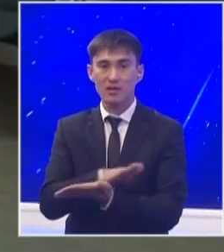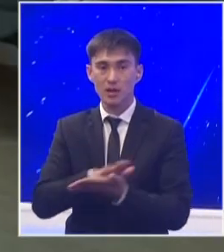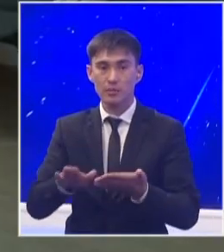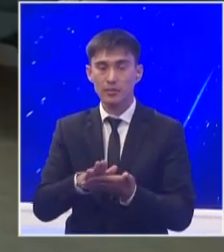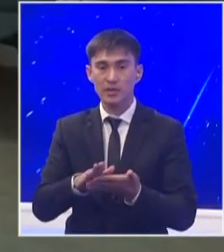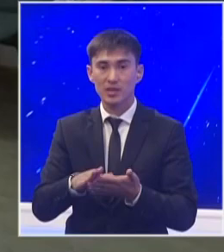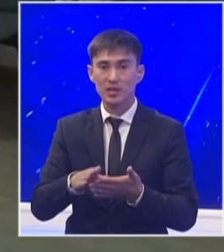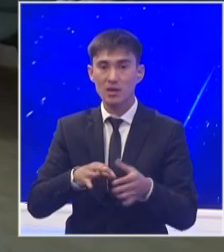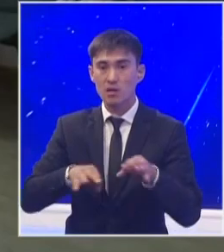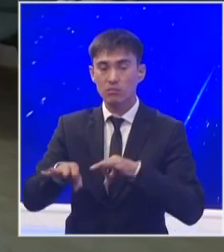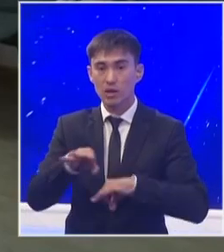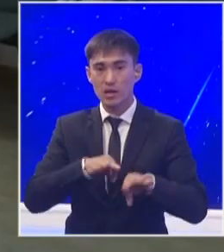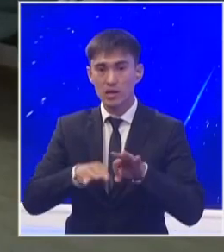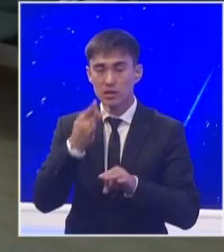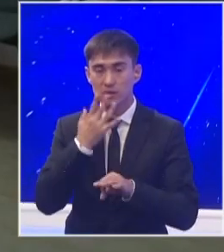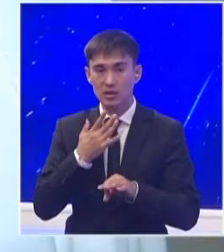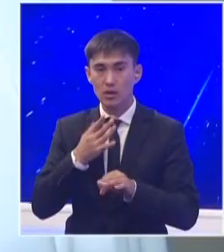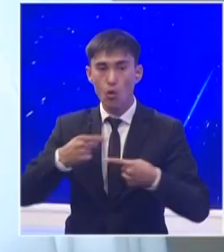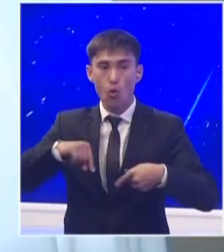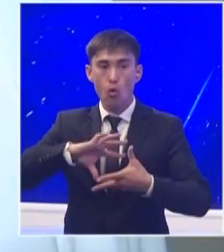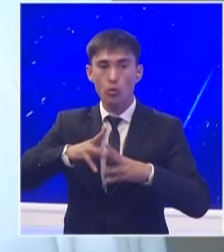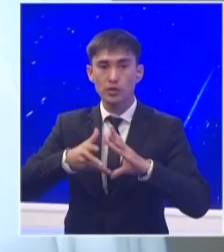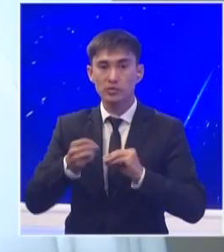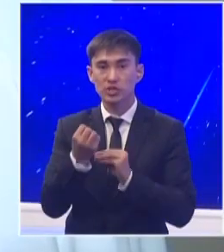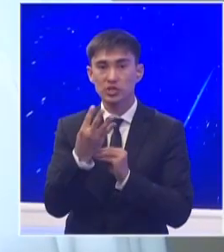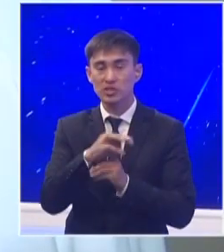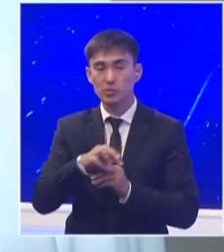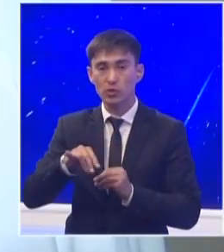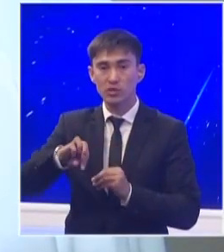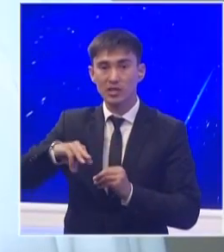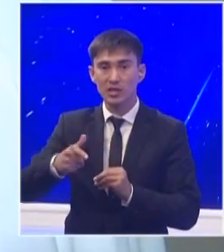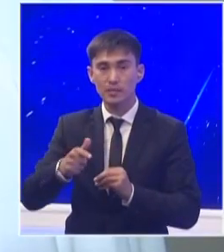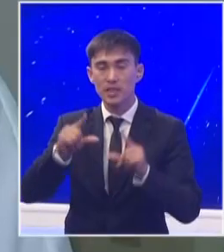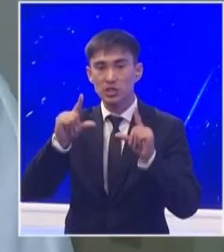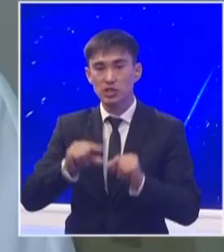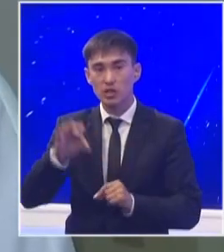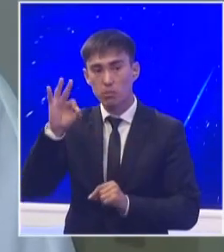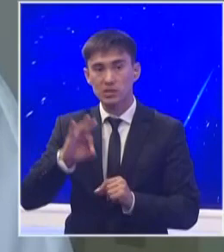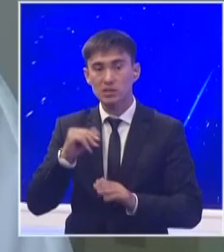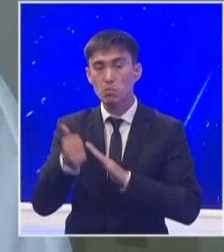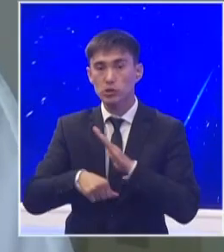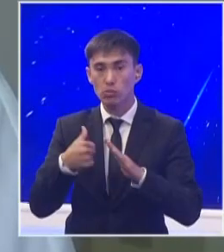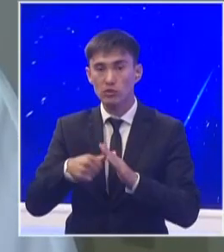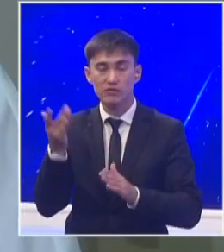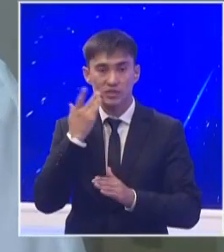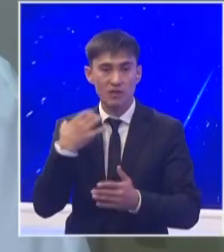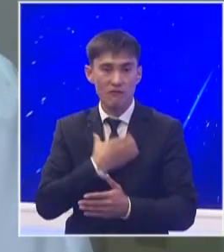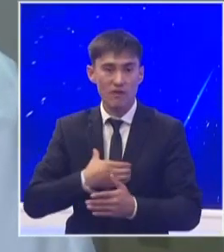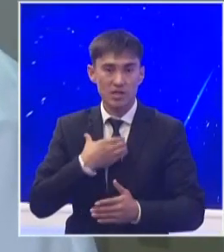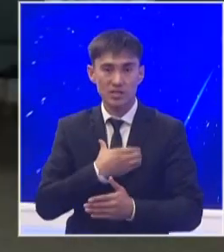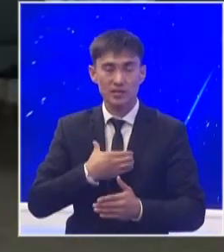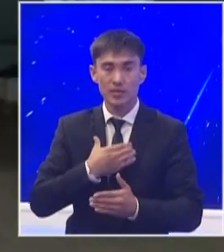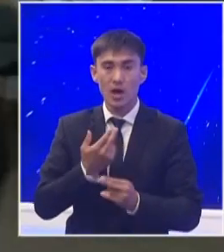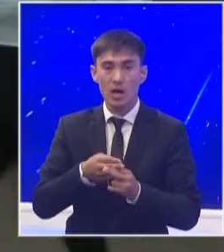данного нацпроекта. Общий объем финансирования – 14 миллионов тенге. Снижение процента безработных – всегда важная повестка